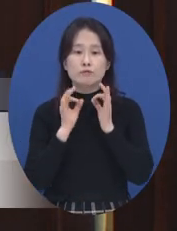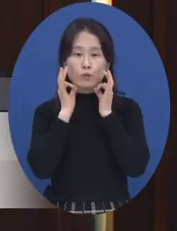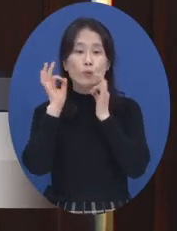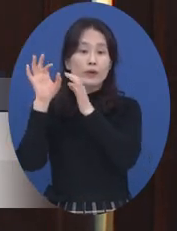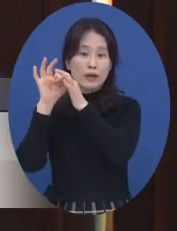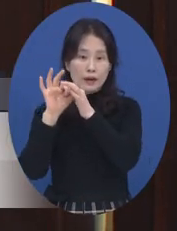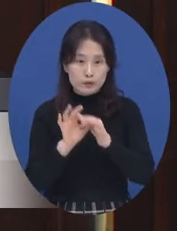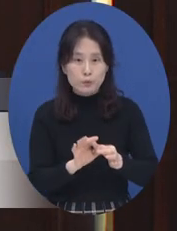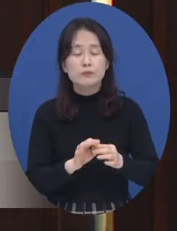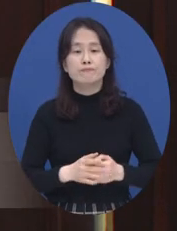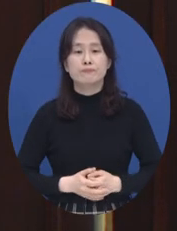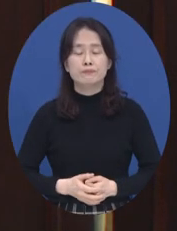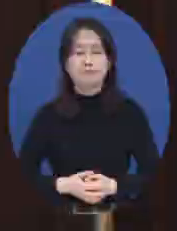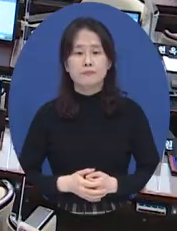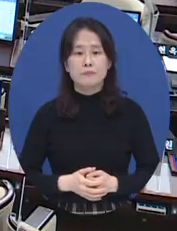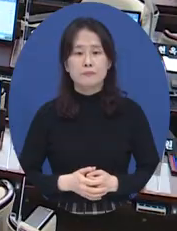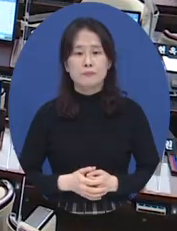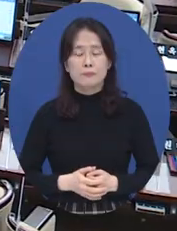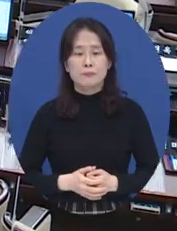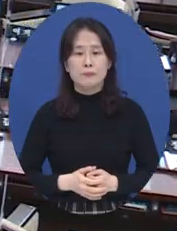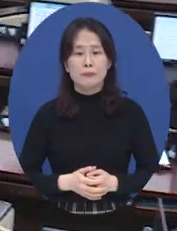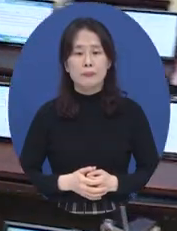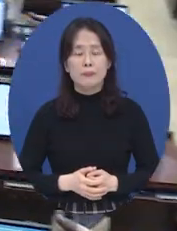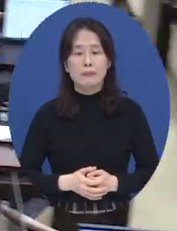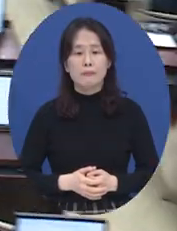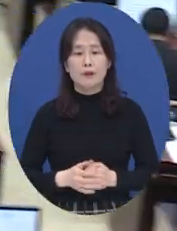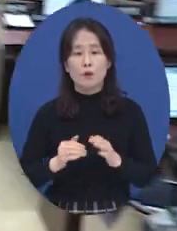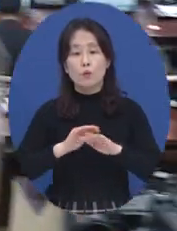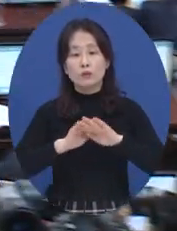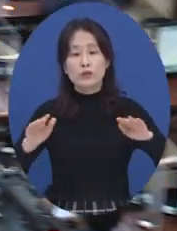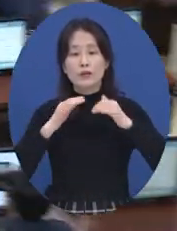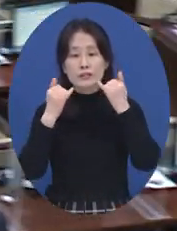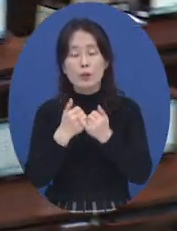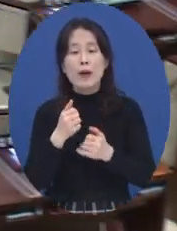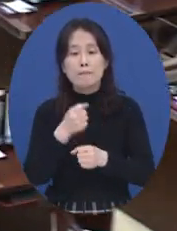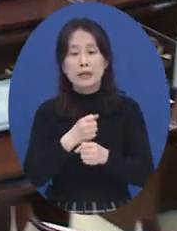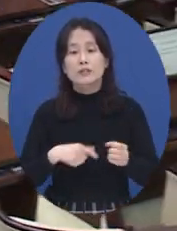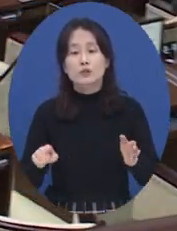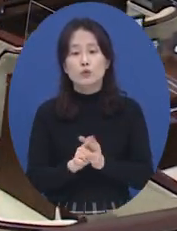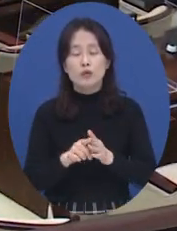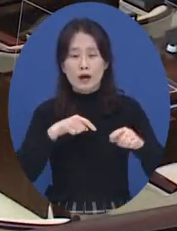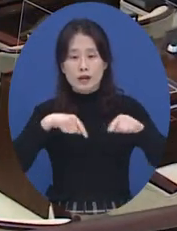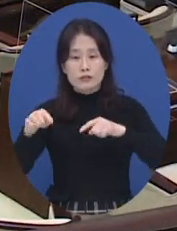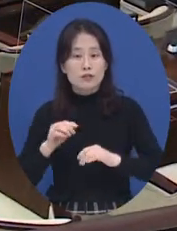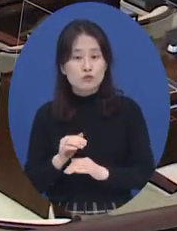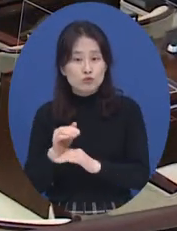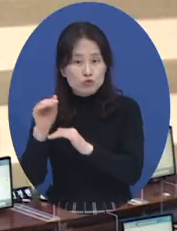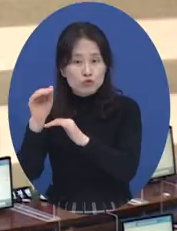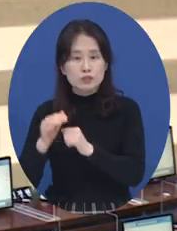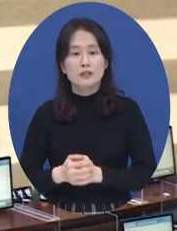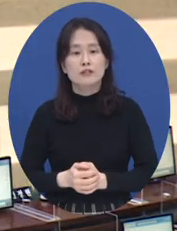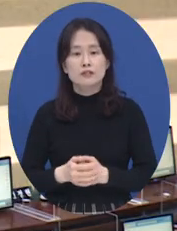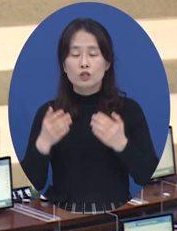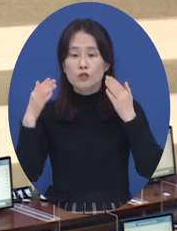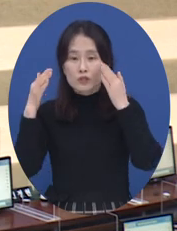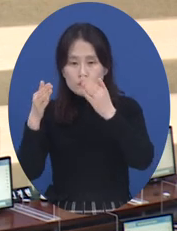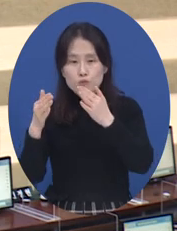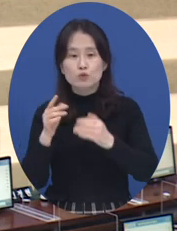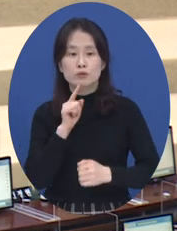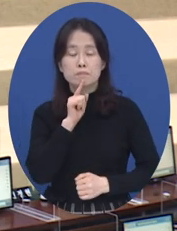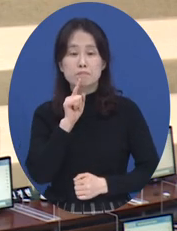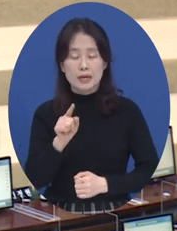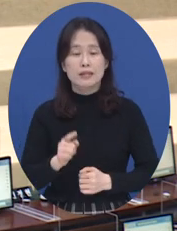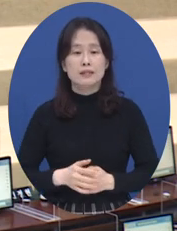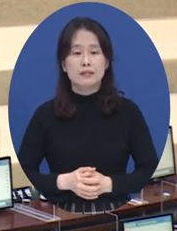위한 노력을 계속하겠습니다. 특히 공정한 사회를 만들기 위한 정책을 추진하는데 방점을 둔